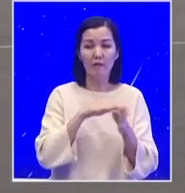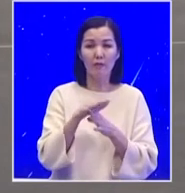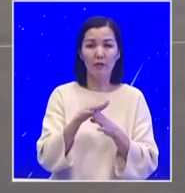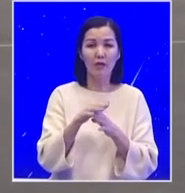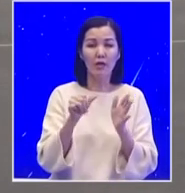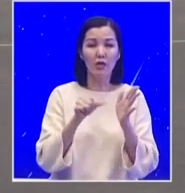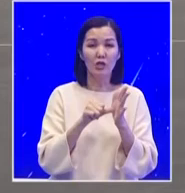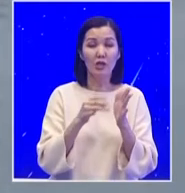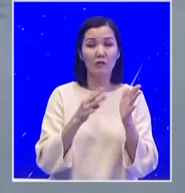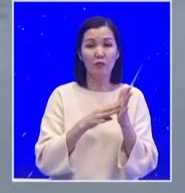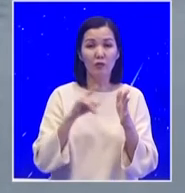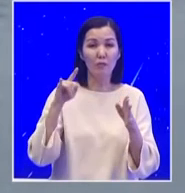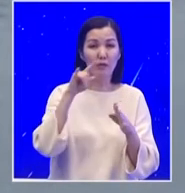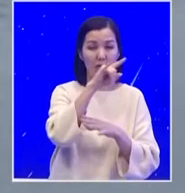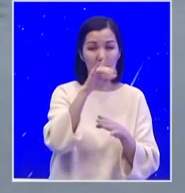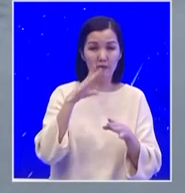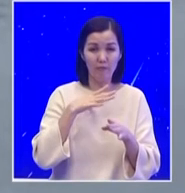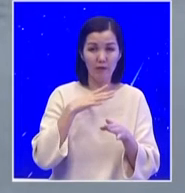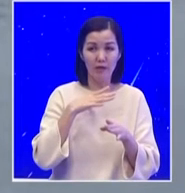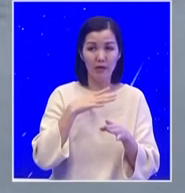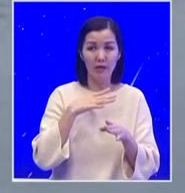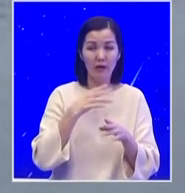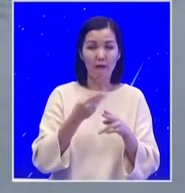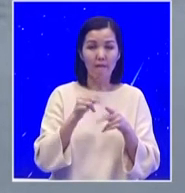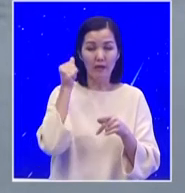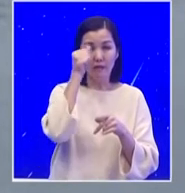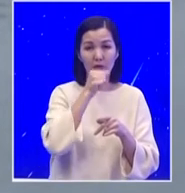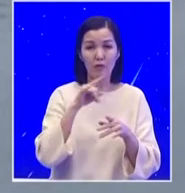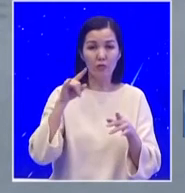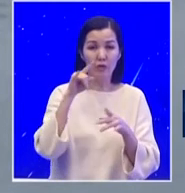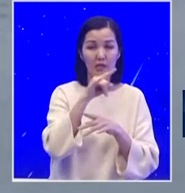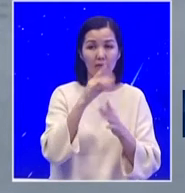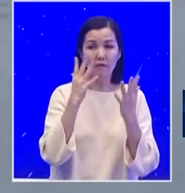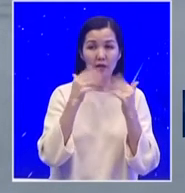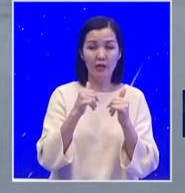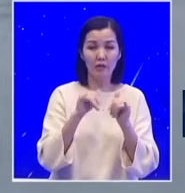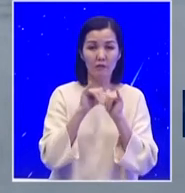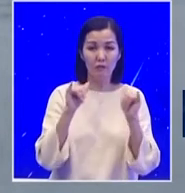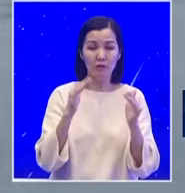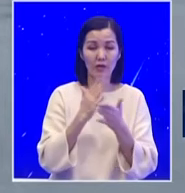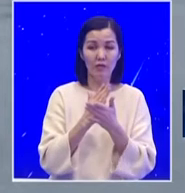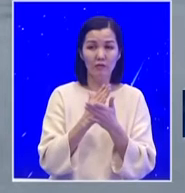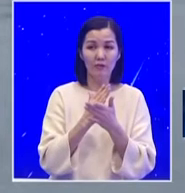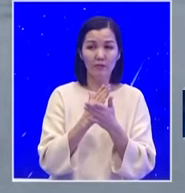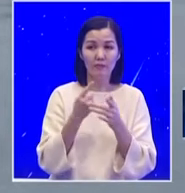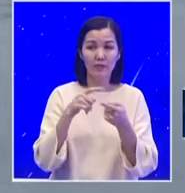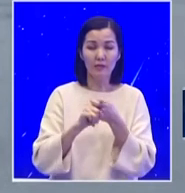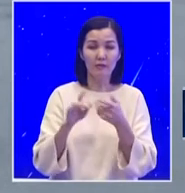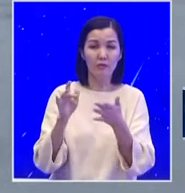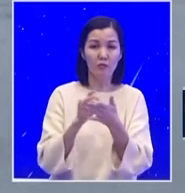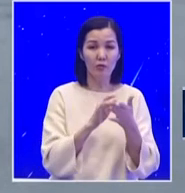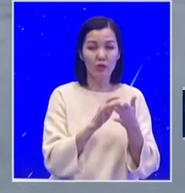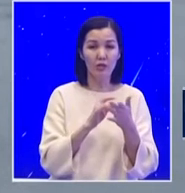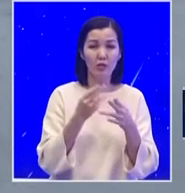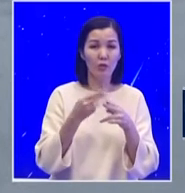6-8 рейсов в день. В этом году мы думаем, что количество рейсов будем увеличивать в связи с тем, что туристический поток